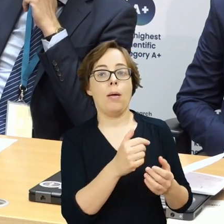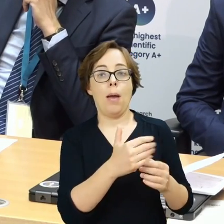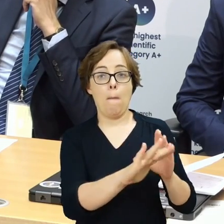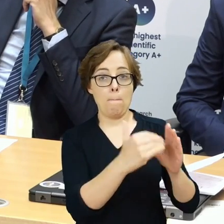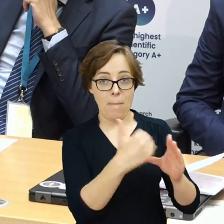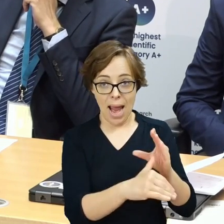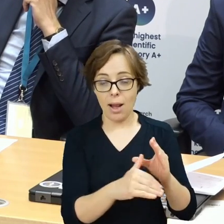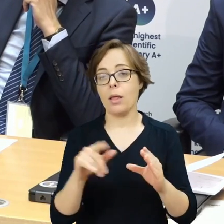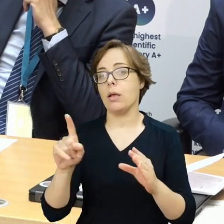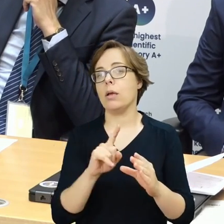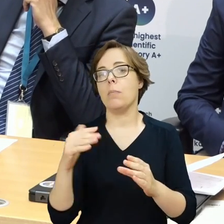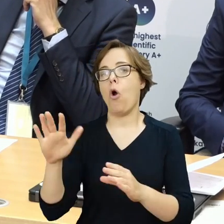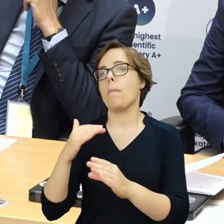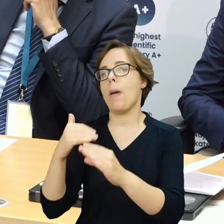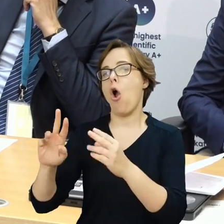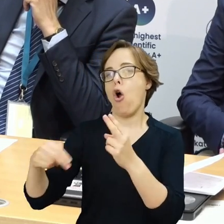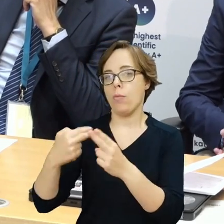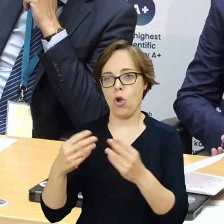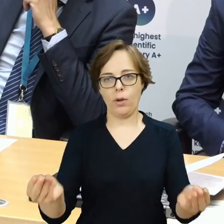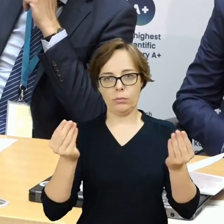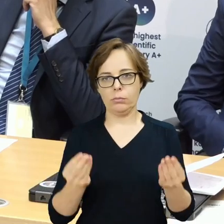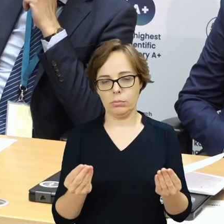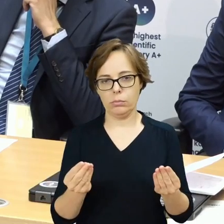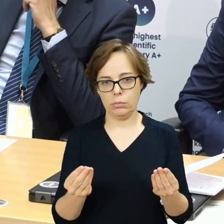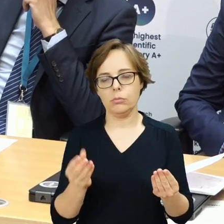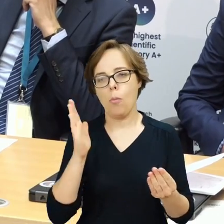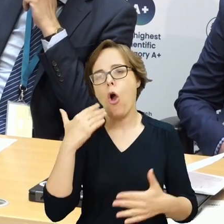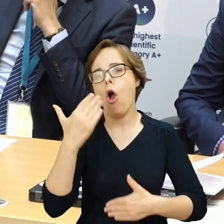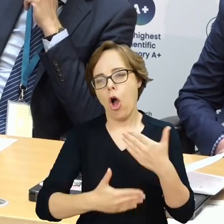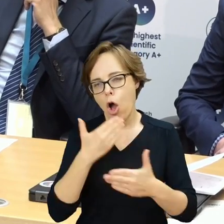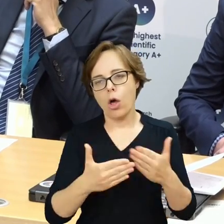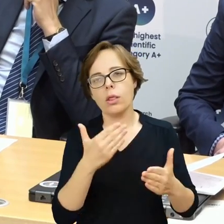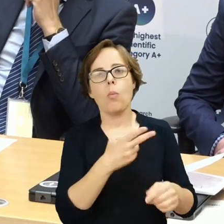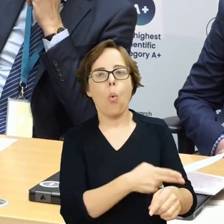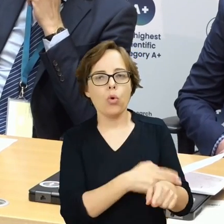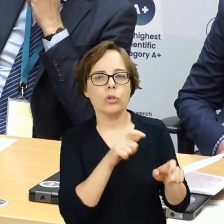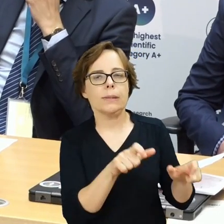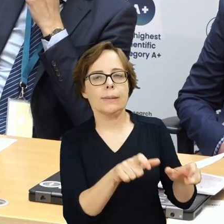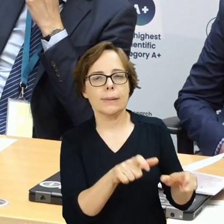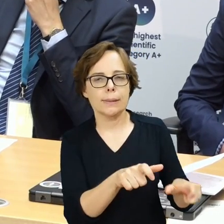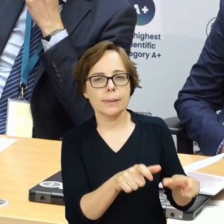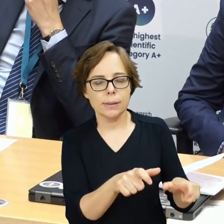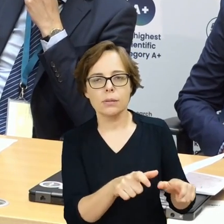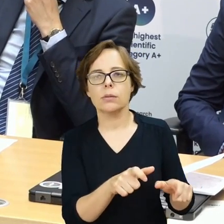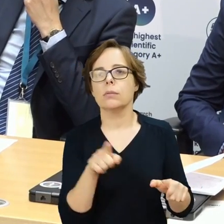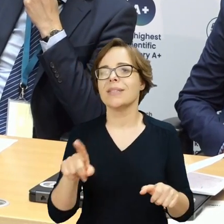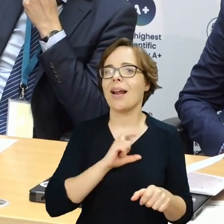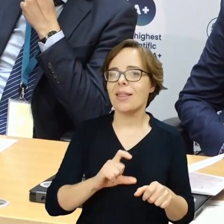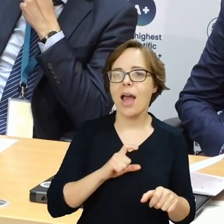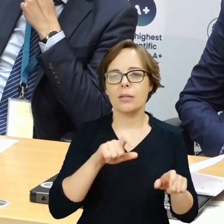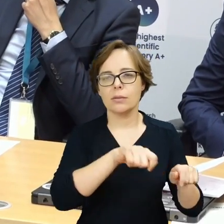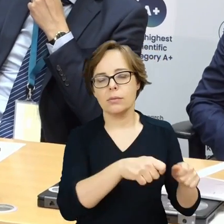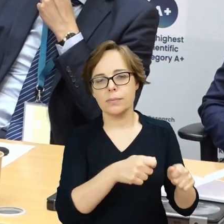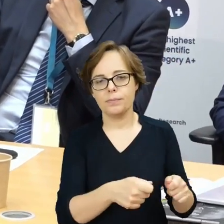no oczywiście zmuszony organ po jakimś tam dłuższej korespondencji między sekretariatem a... No organ to oczywiście w